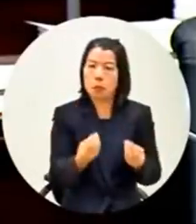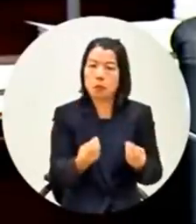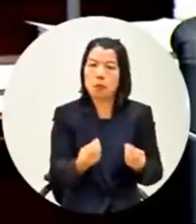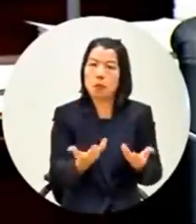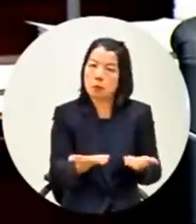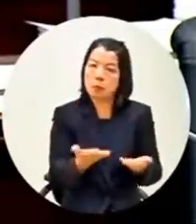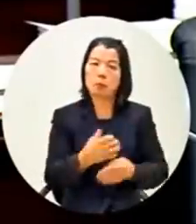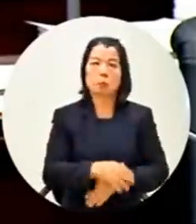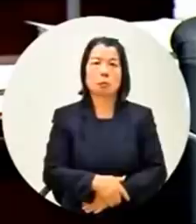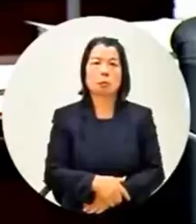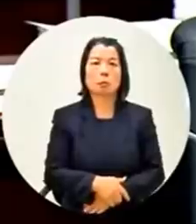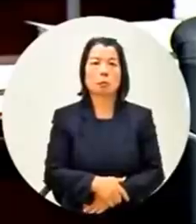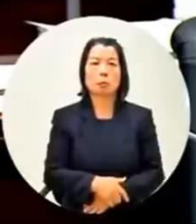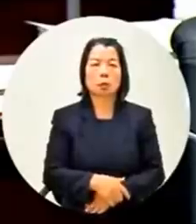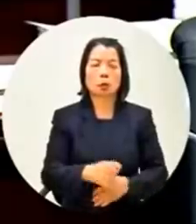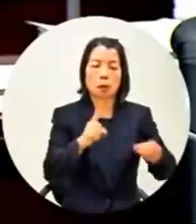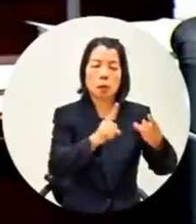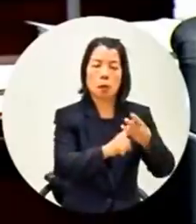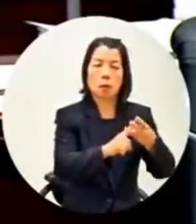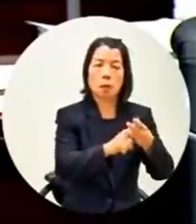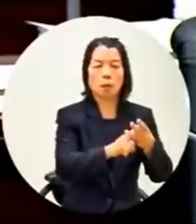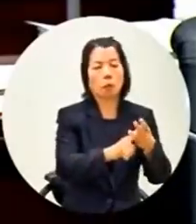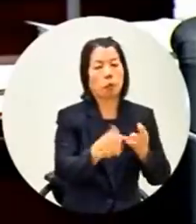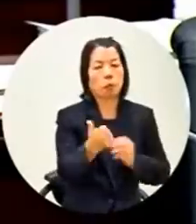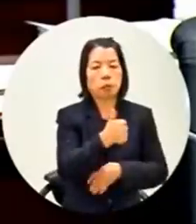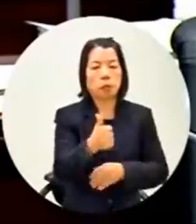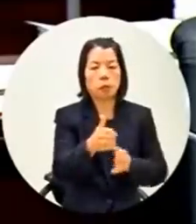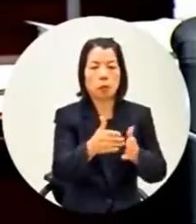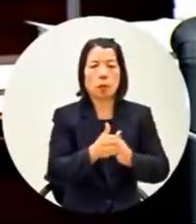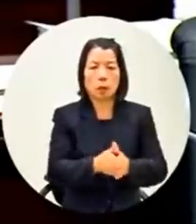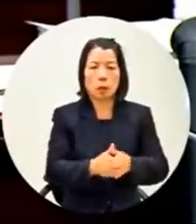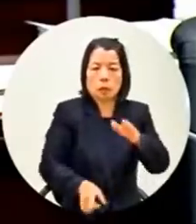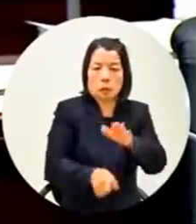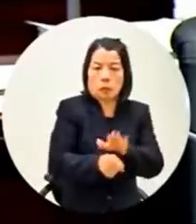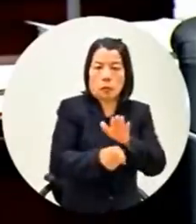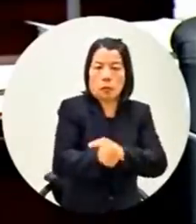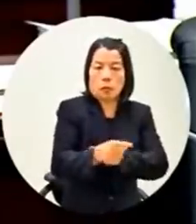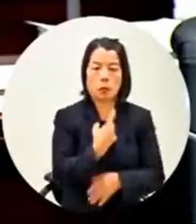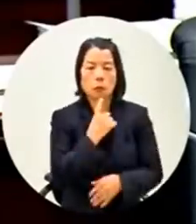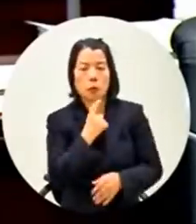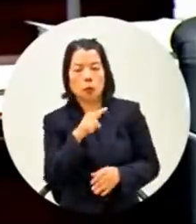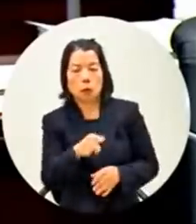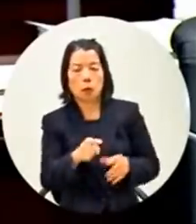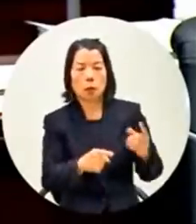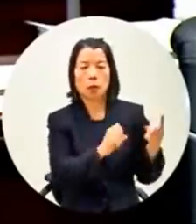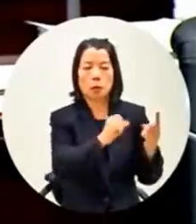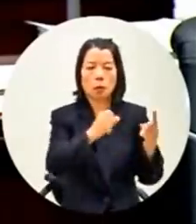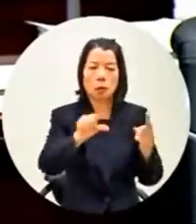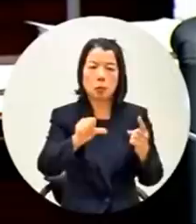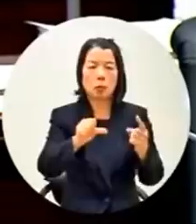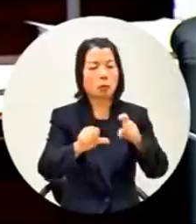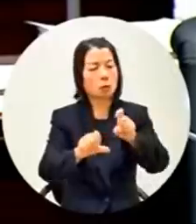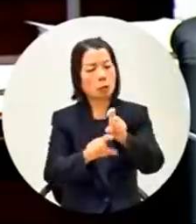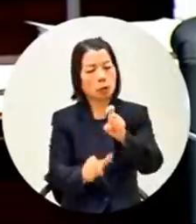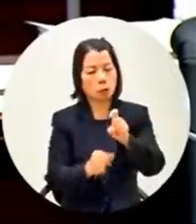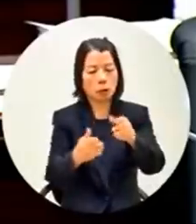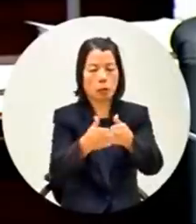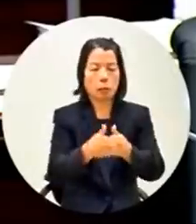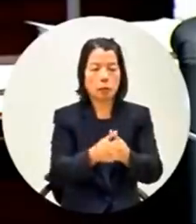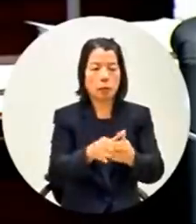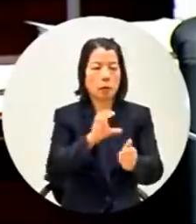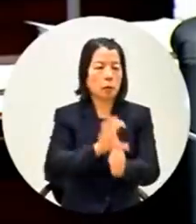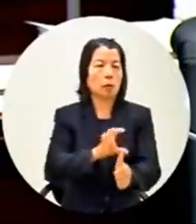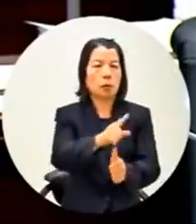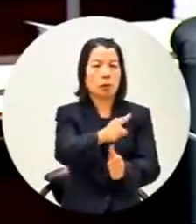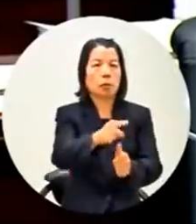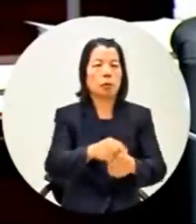大家知道王端仁前局长涉及在105年的10月份邀集渔业署的官